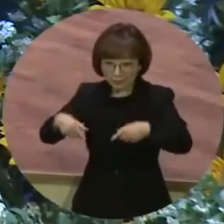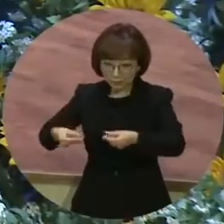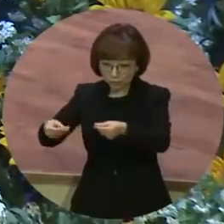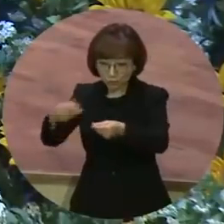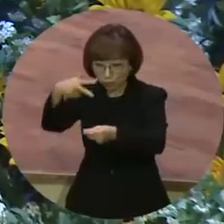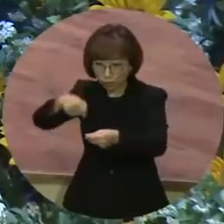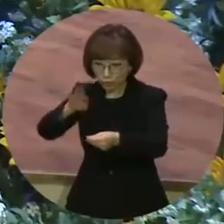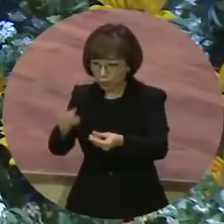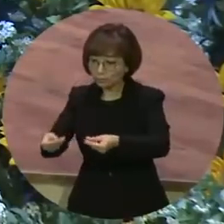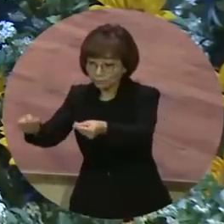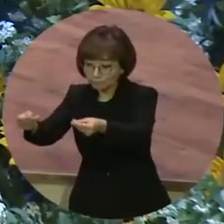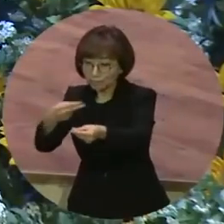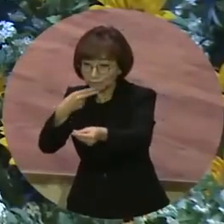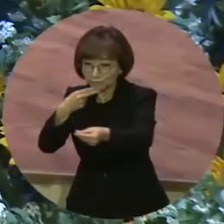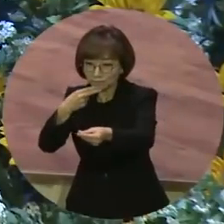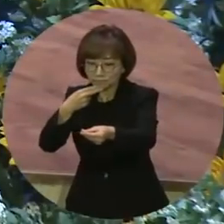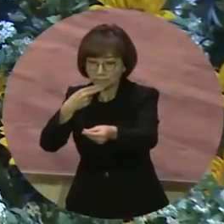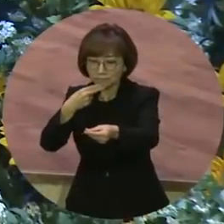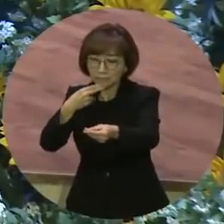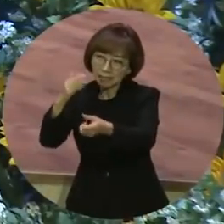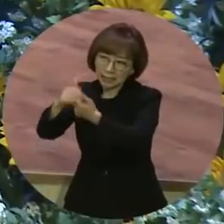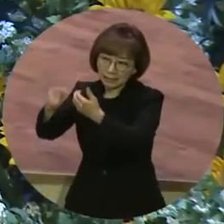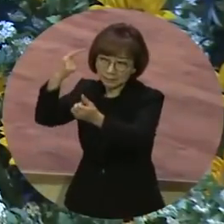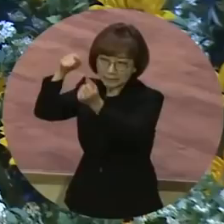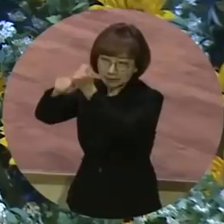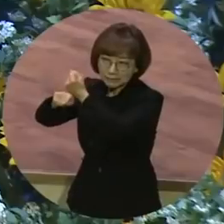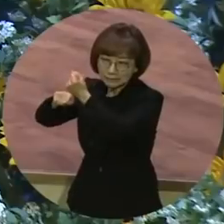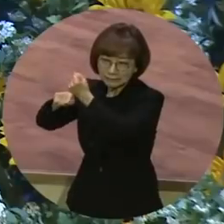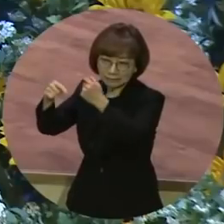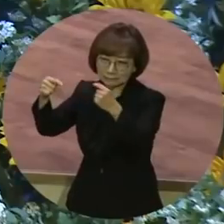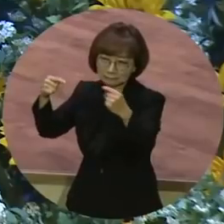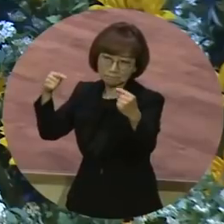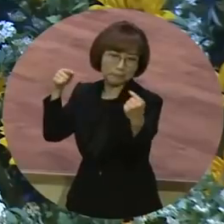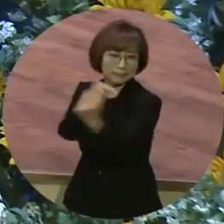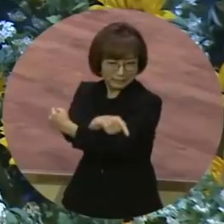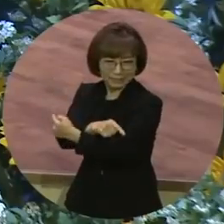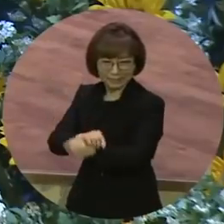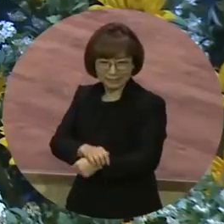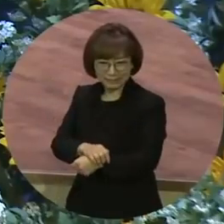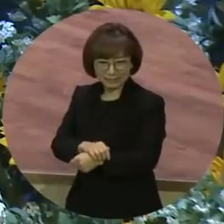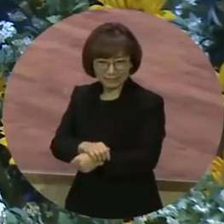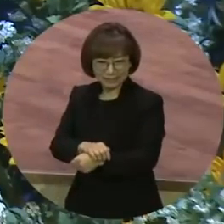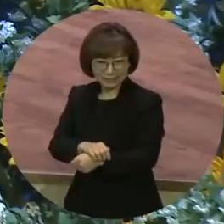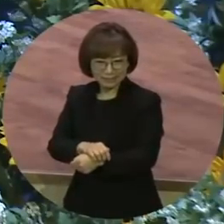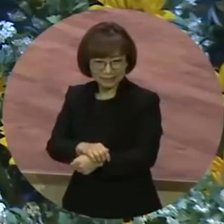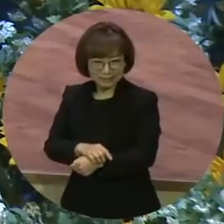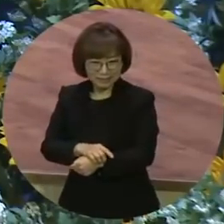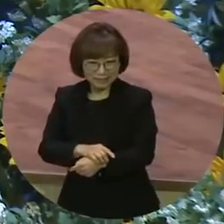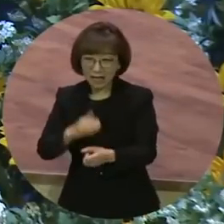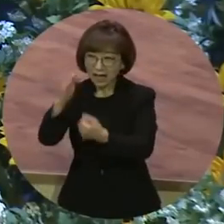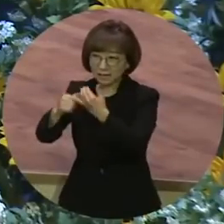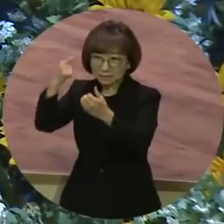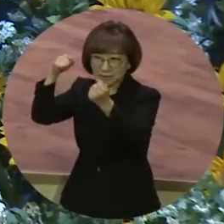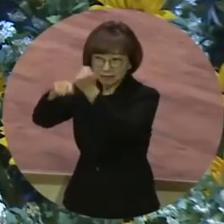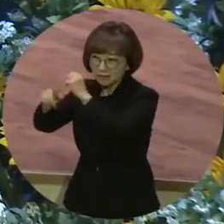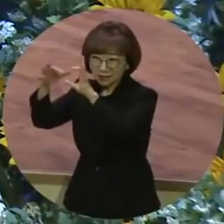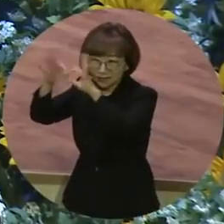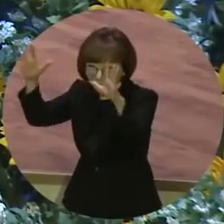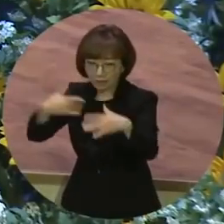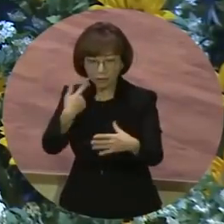방향 아니에요. 잘 들으세요. 여호와의 성도 여러분. 그런 사람의 기도는 하나님이 듣지